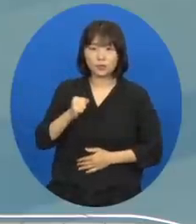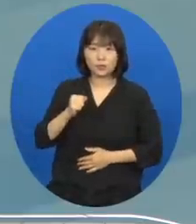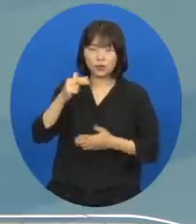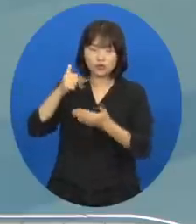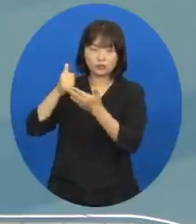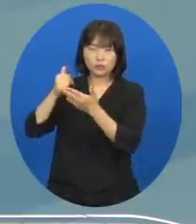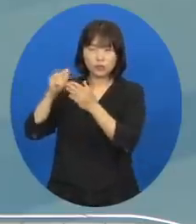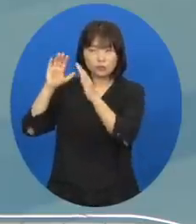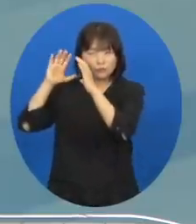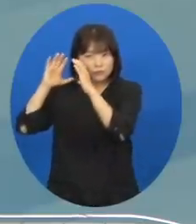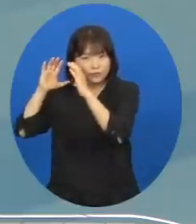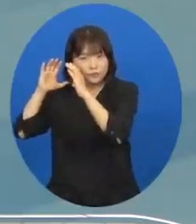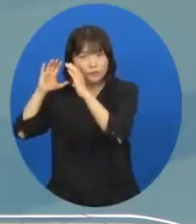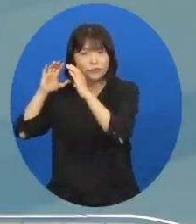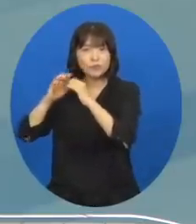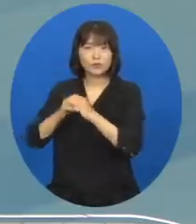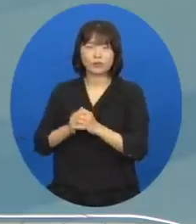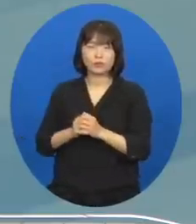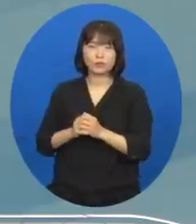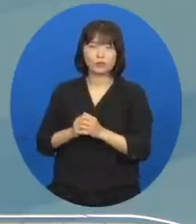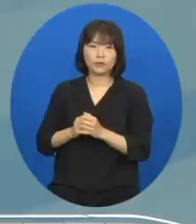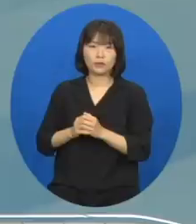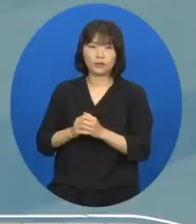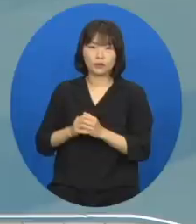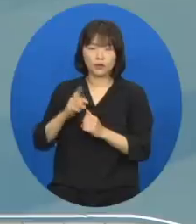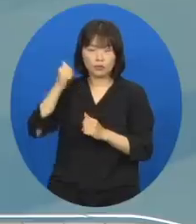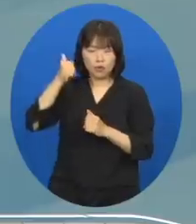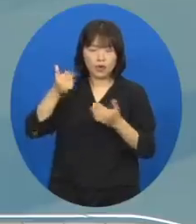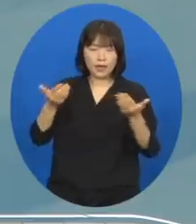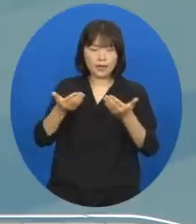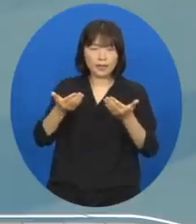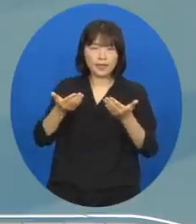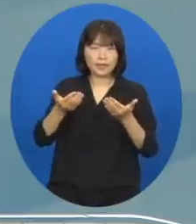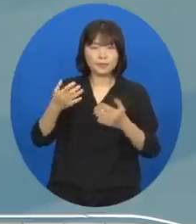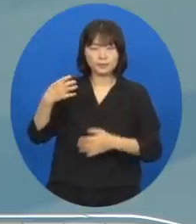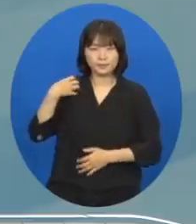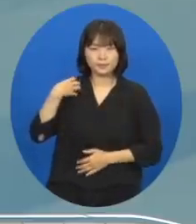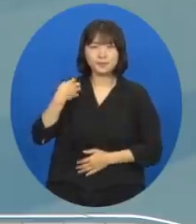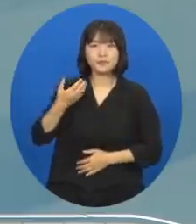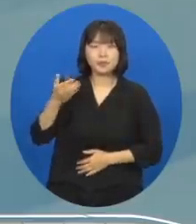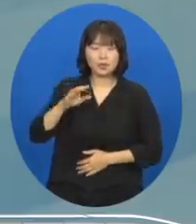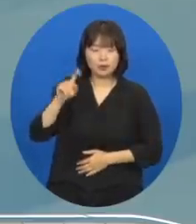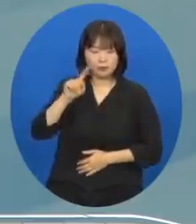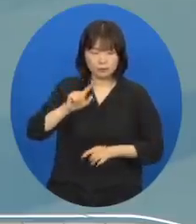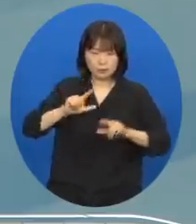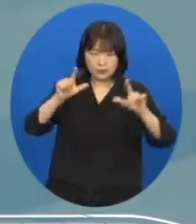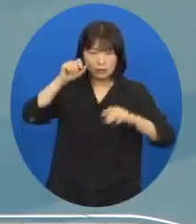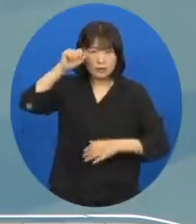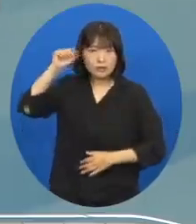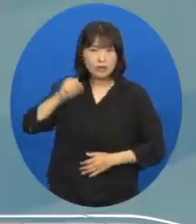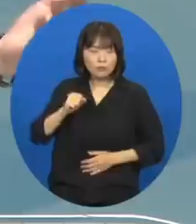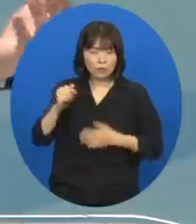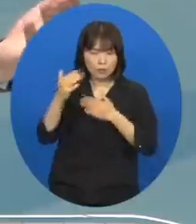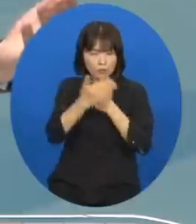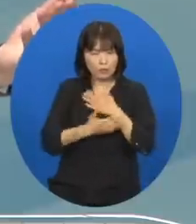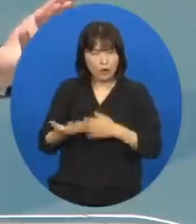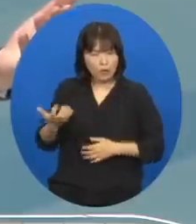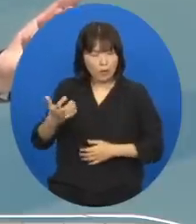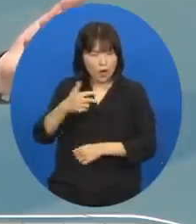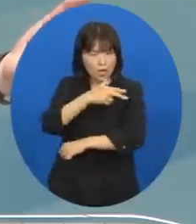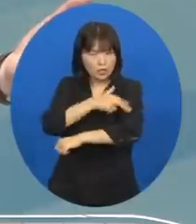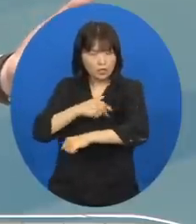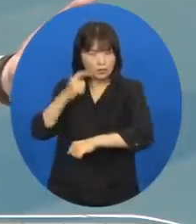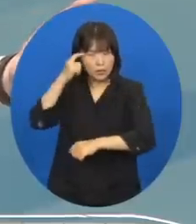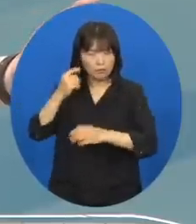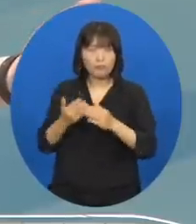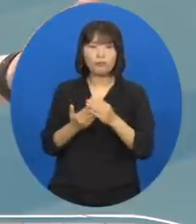귀를 기울이고 그리고 목회를 하는데 어느 날 새벽에 몸이 아픈 집사님 생각이